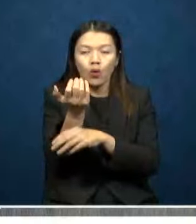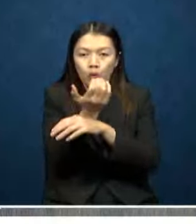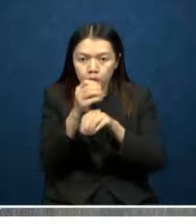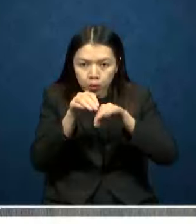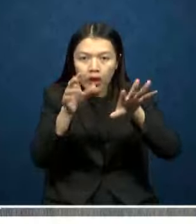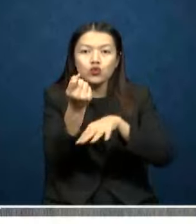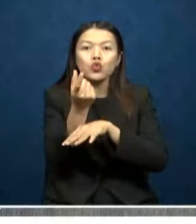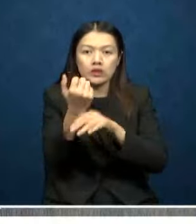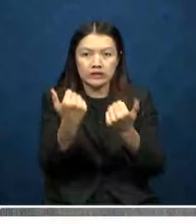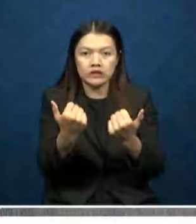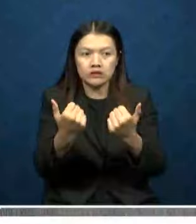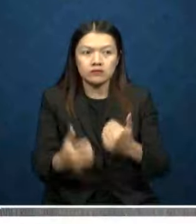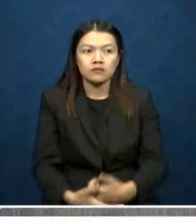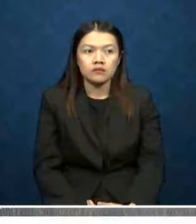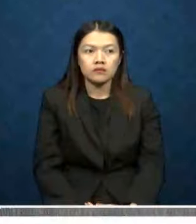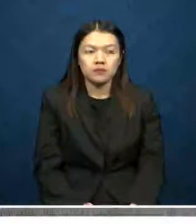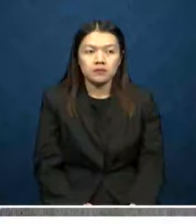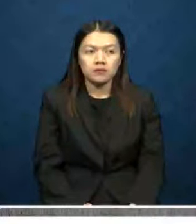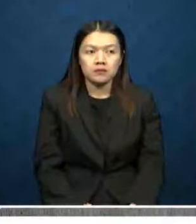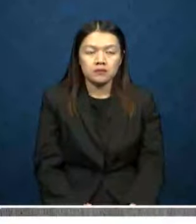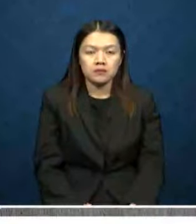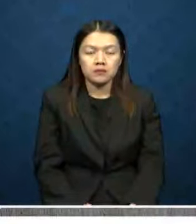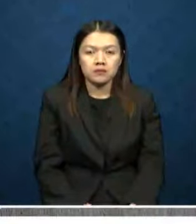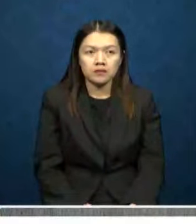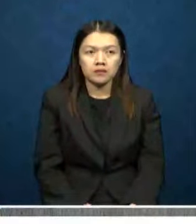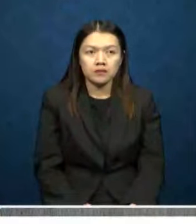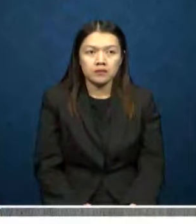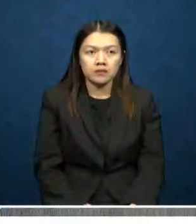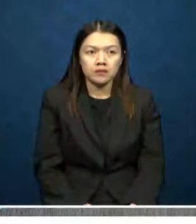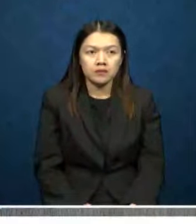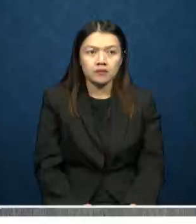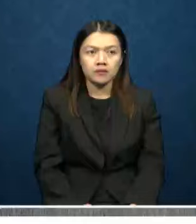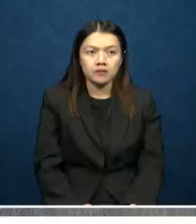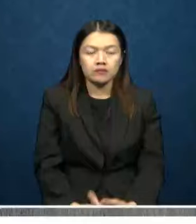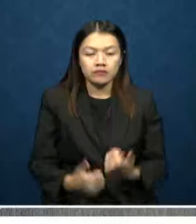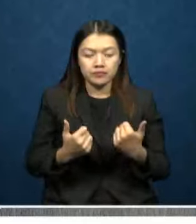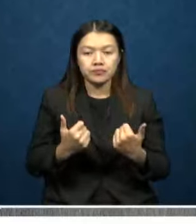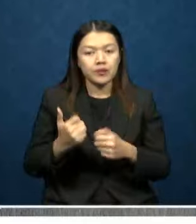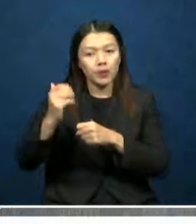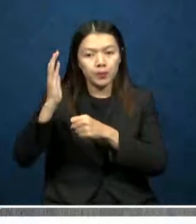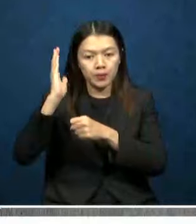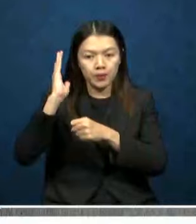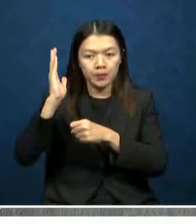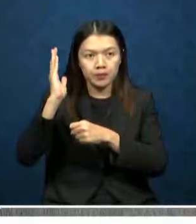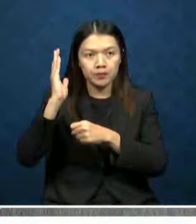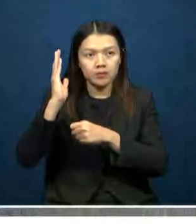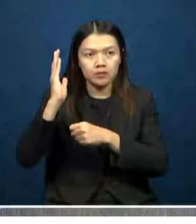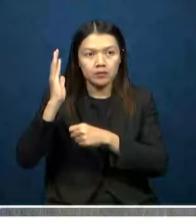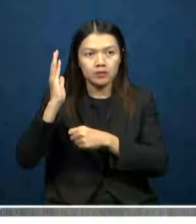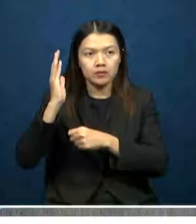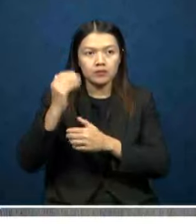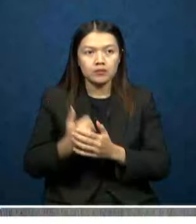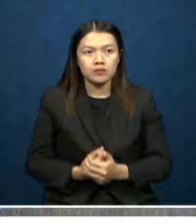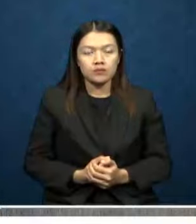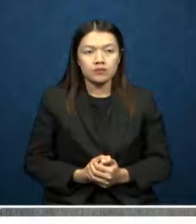นที่นี้ด้วยบัดนี้การอภิปรายก็เข้ามา